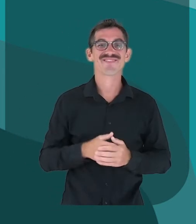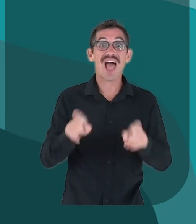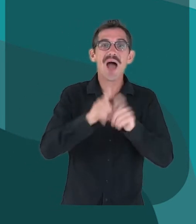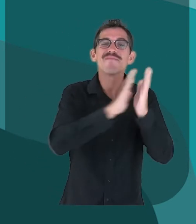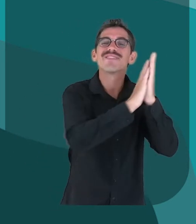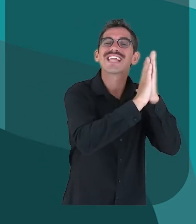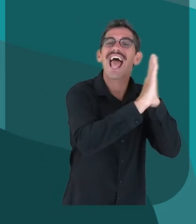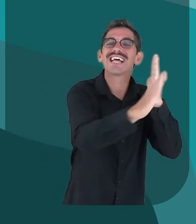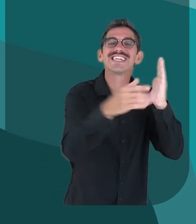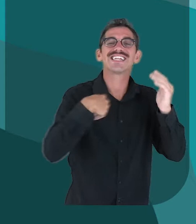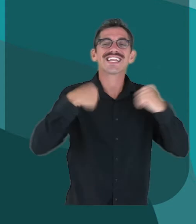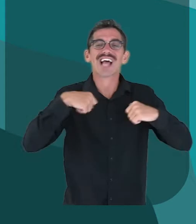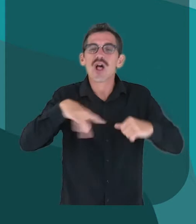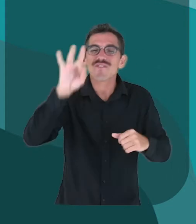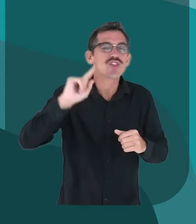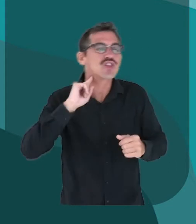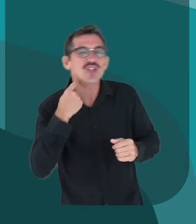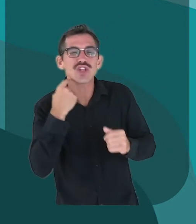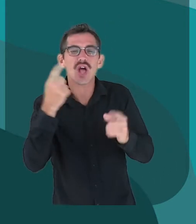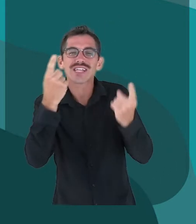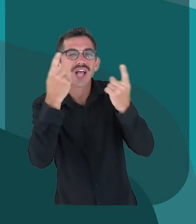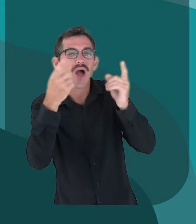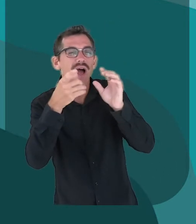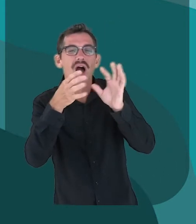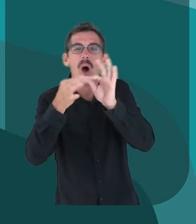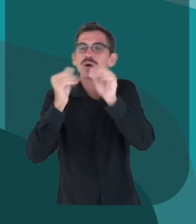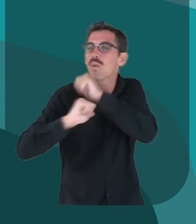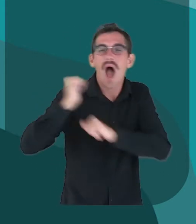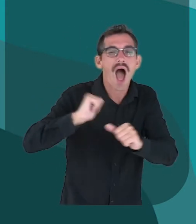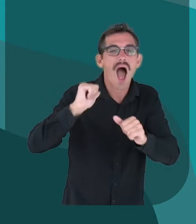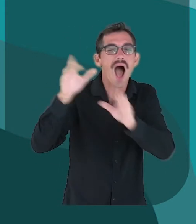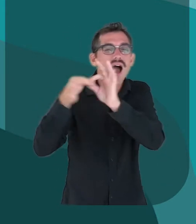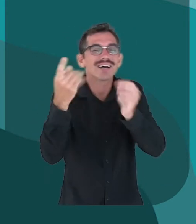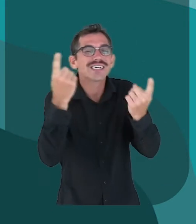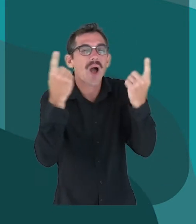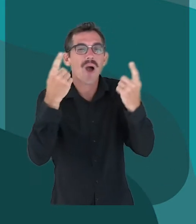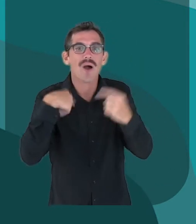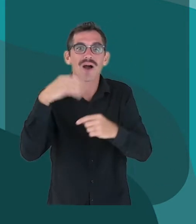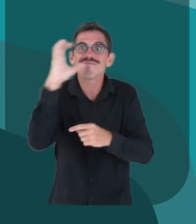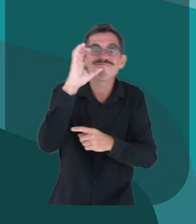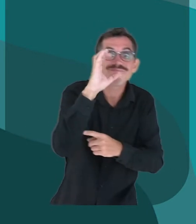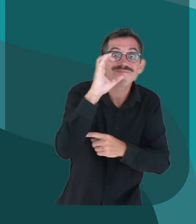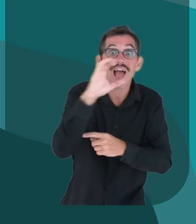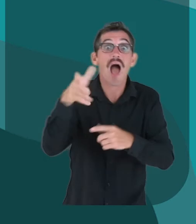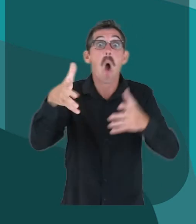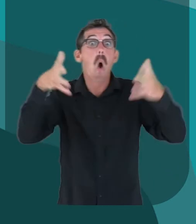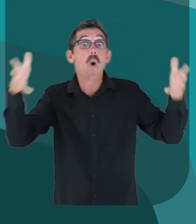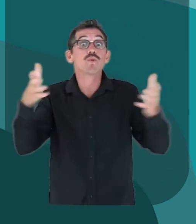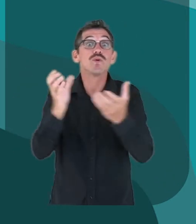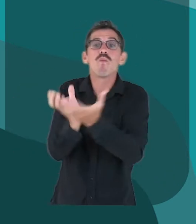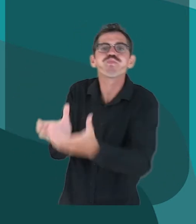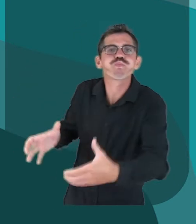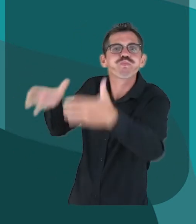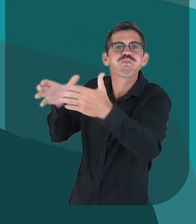de la sincérité, c'est comme, si je voyais j'essaie de trouver des trucs qui racontaient des histoires, fait que ça soit un